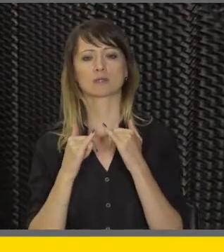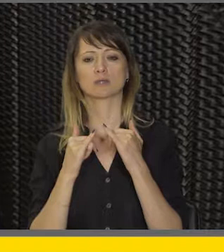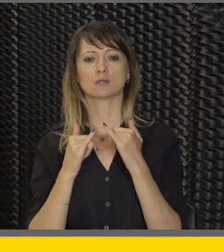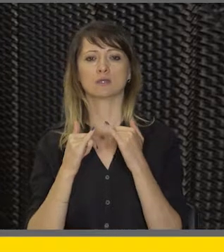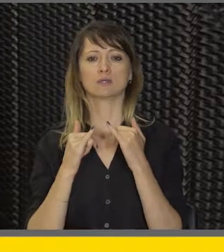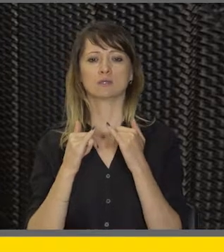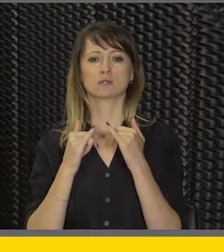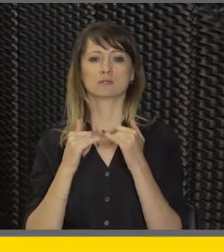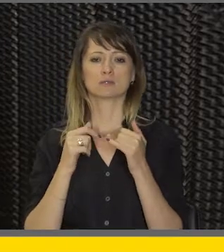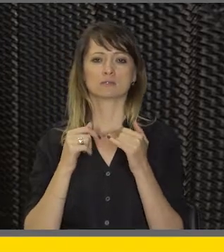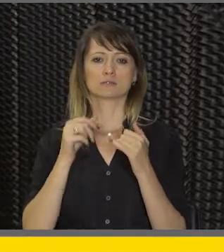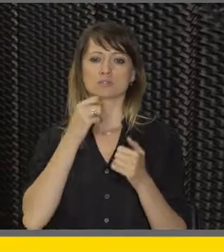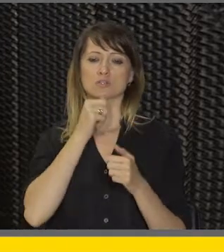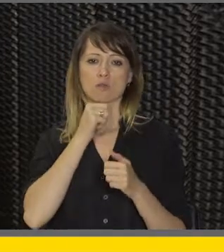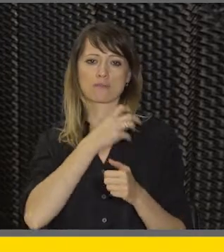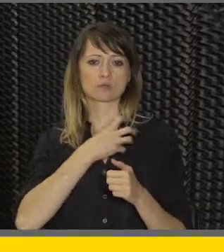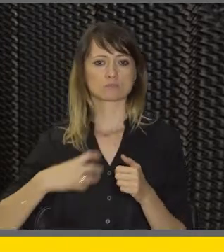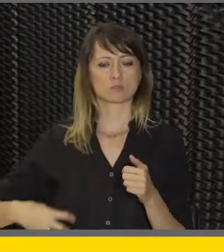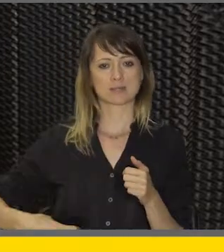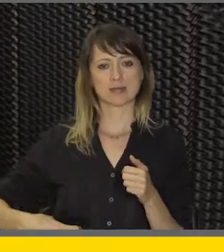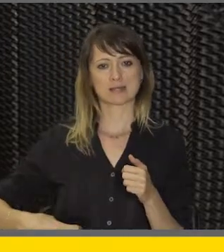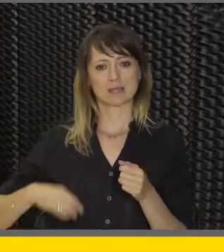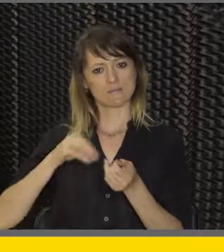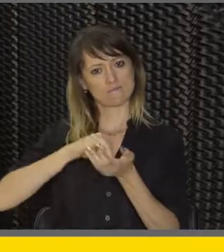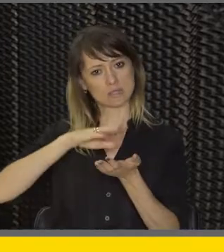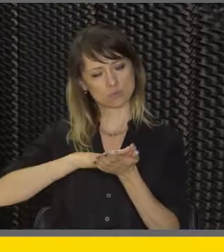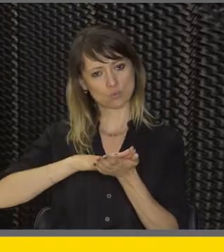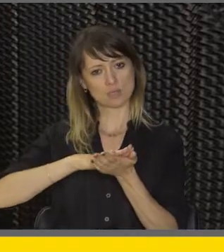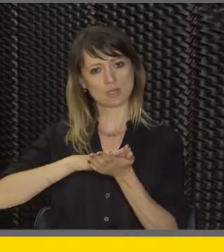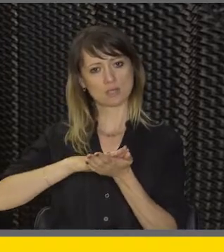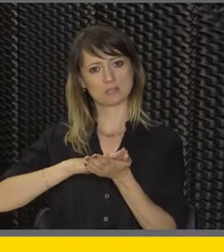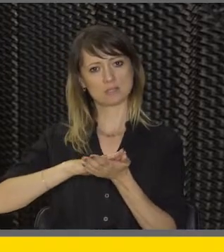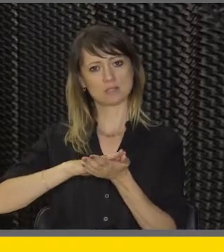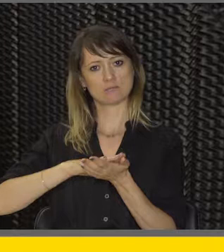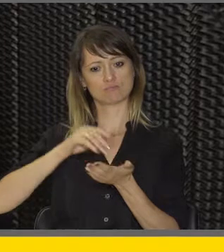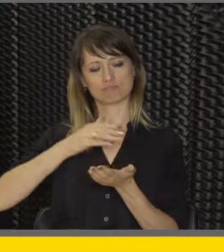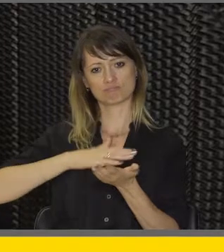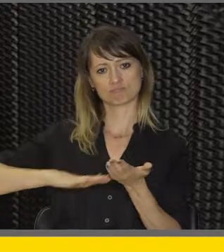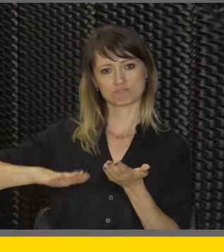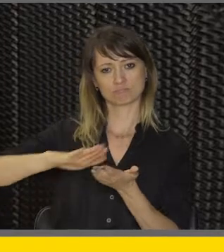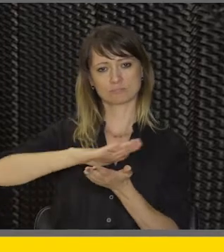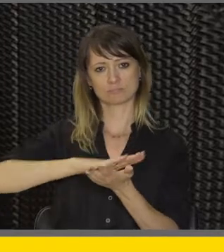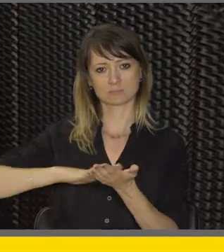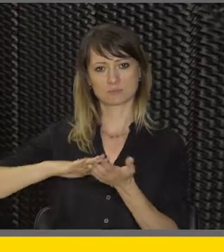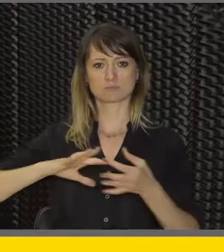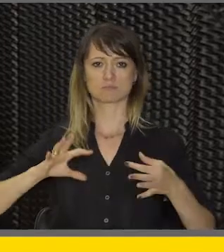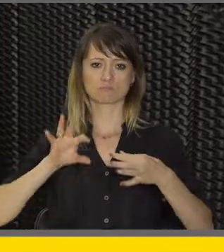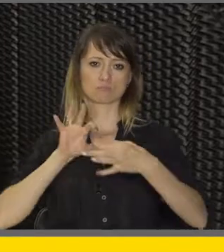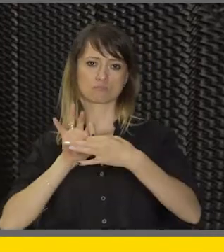rozwoju. Zielona gospodarka po prostu wpisuje się gdzieś w ten paradygmat. Jest to jakby